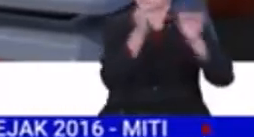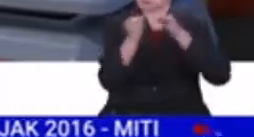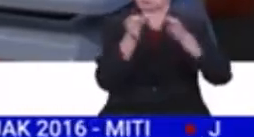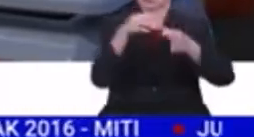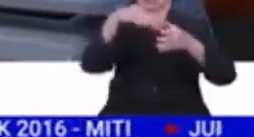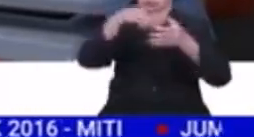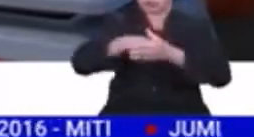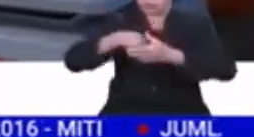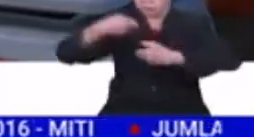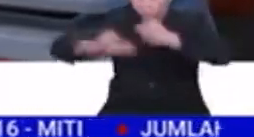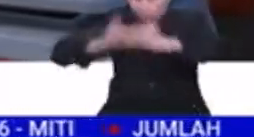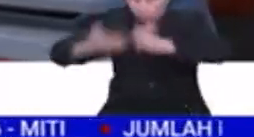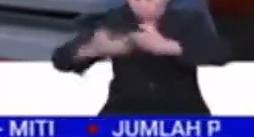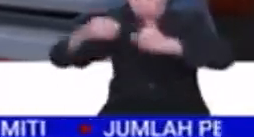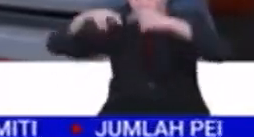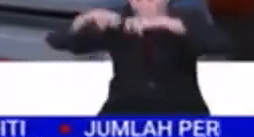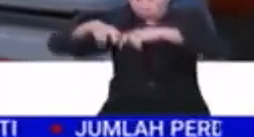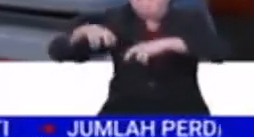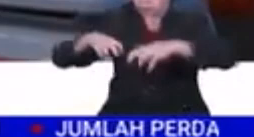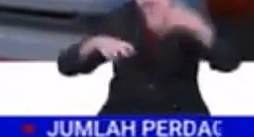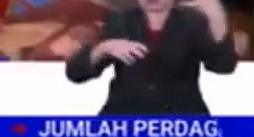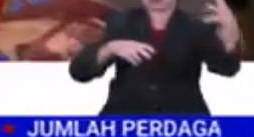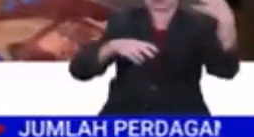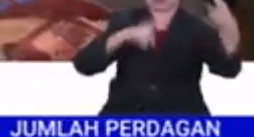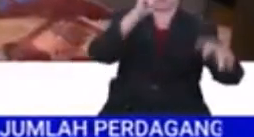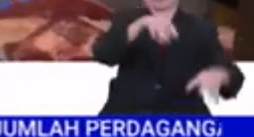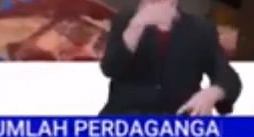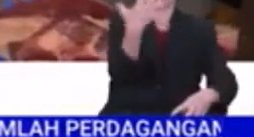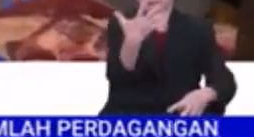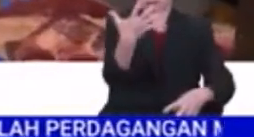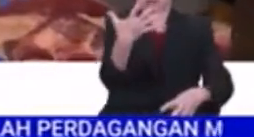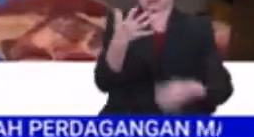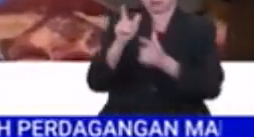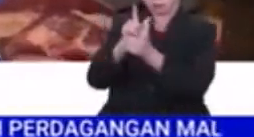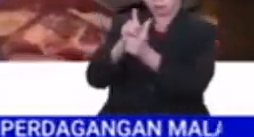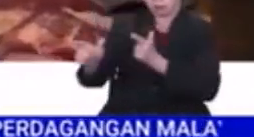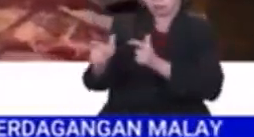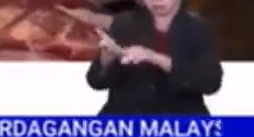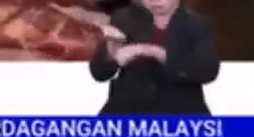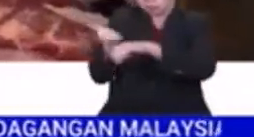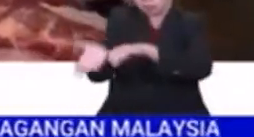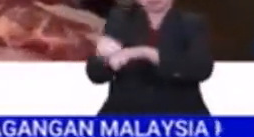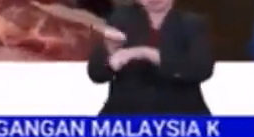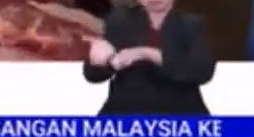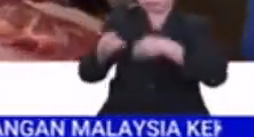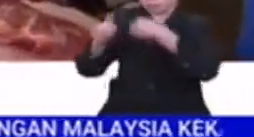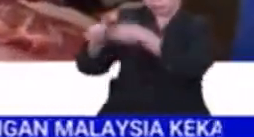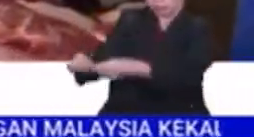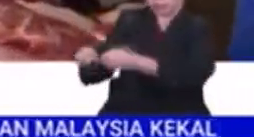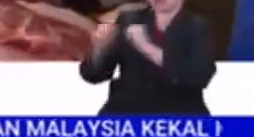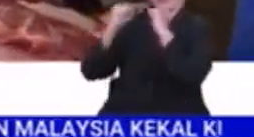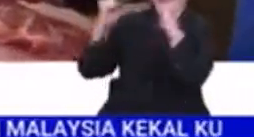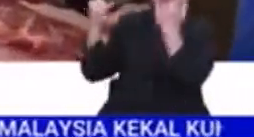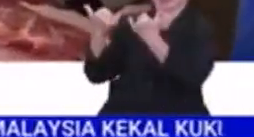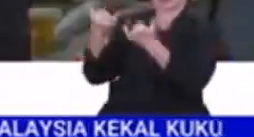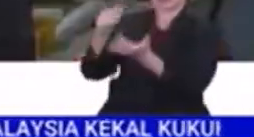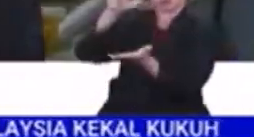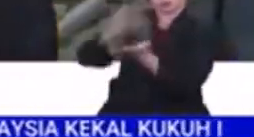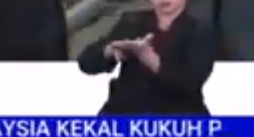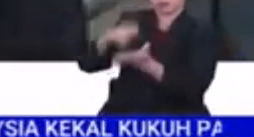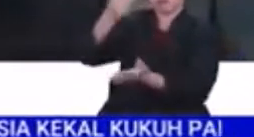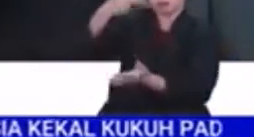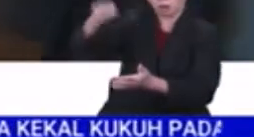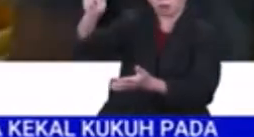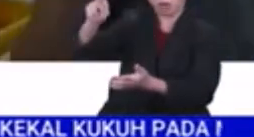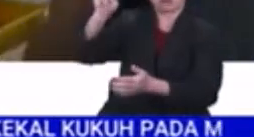masih dalam proses jasad I'm pada 14 melepas dilaporkan bahwa kelulusan penyembelihan yang diberikan kepada syari'at yang diisi rap